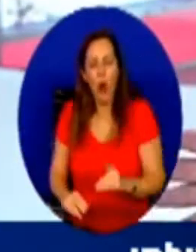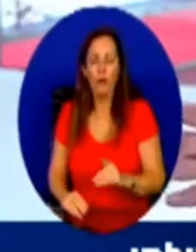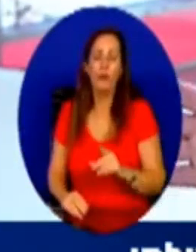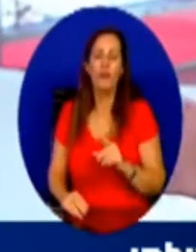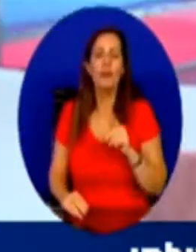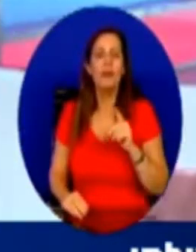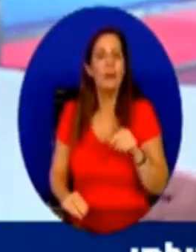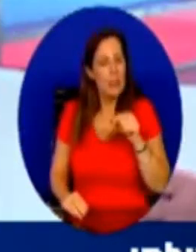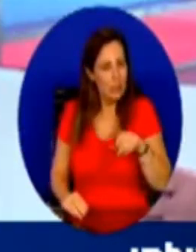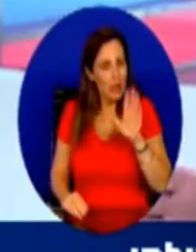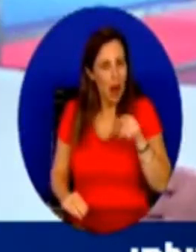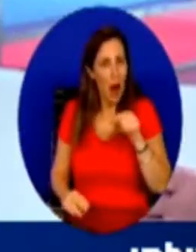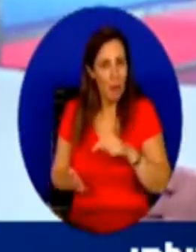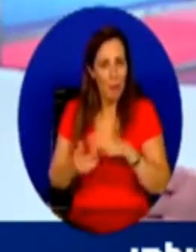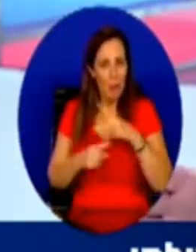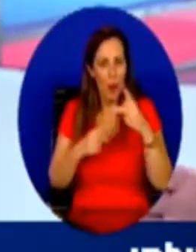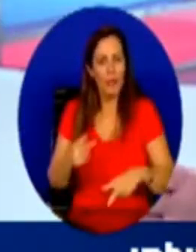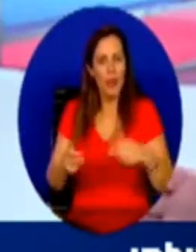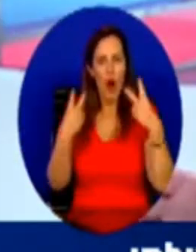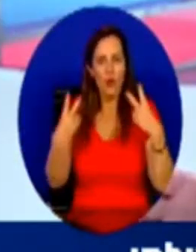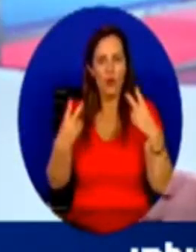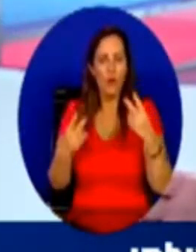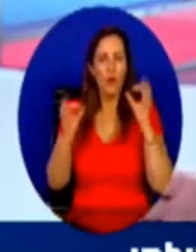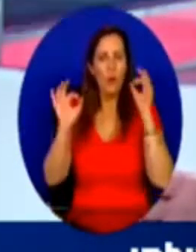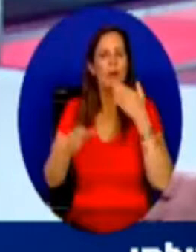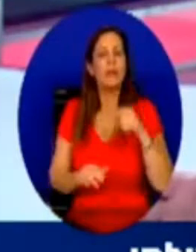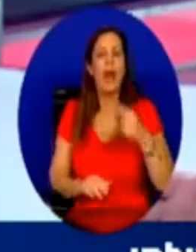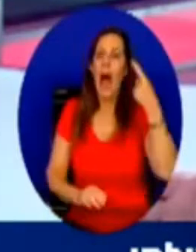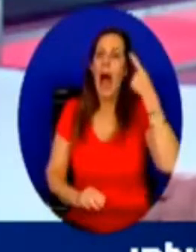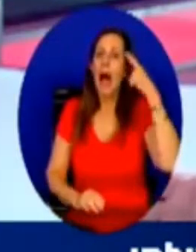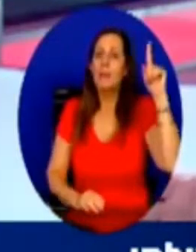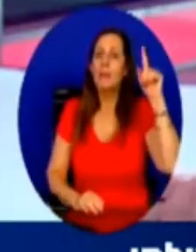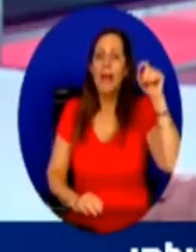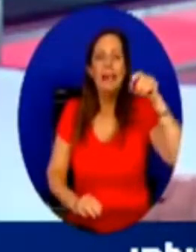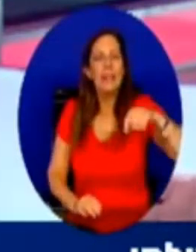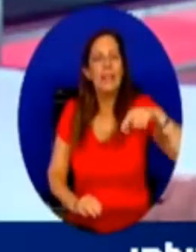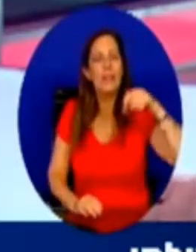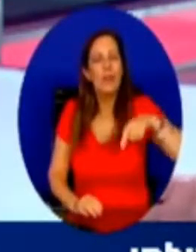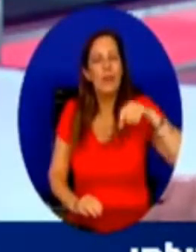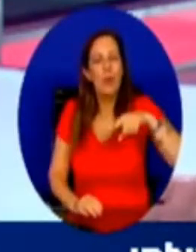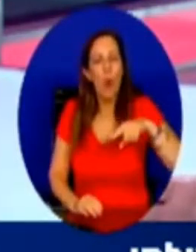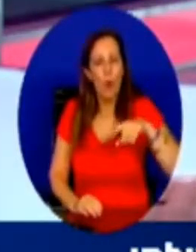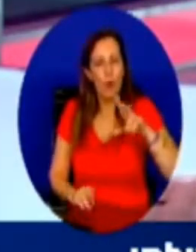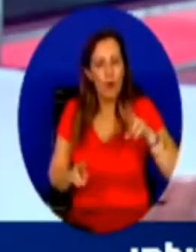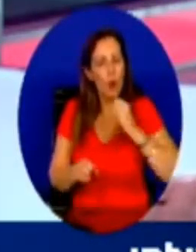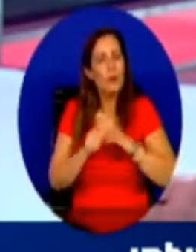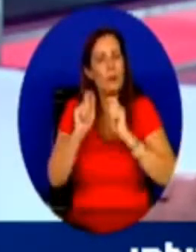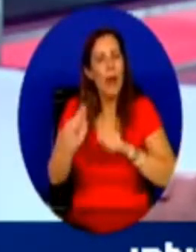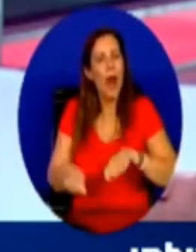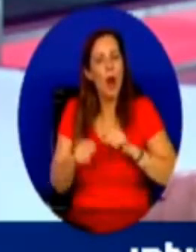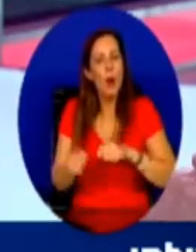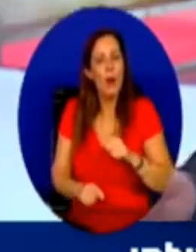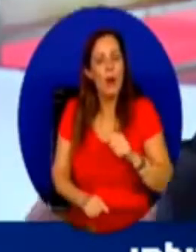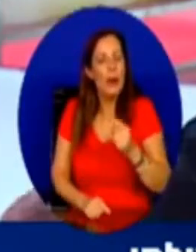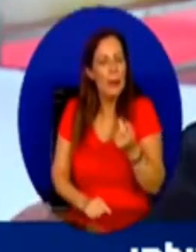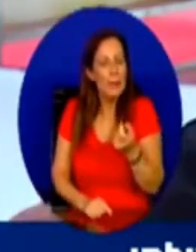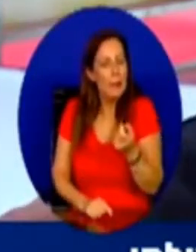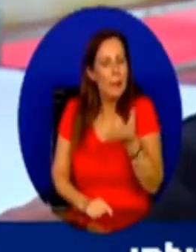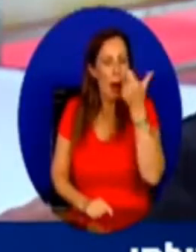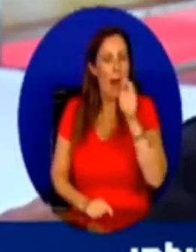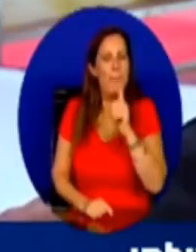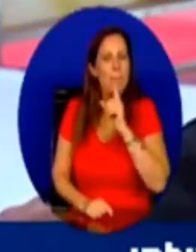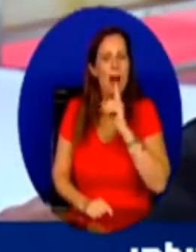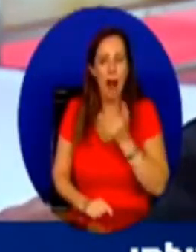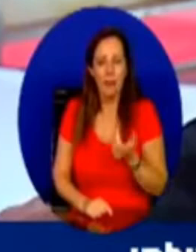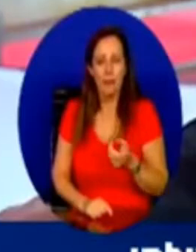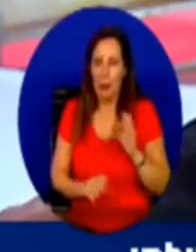לצפון, שזה גם פרויקט חשוב וייחודי לנו. המצאת הטפטוף שמאפשרת לנו לעשות חקלאות עם מאית מהמים